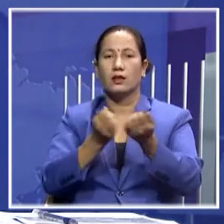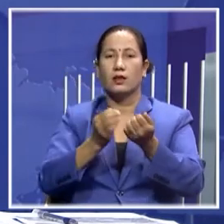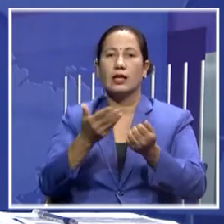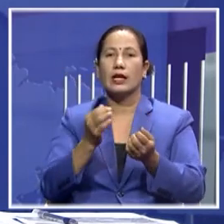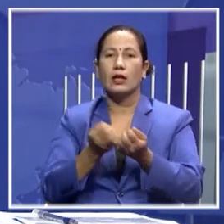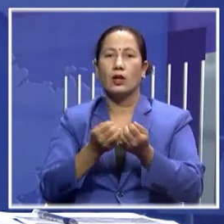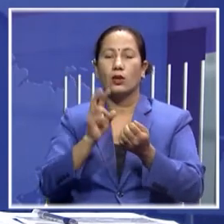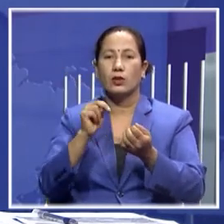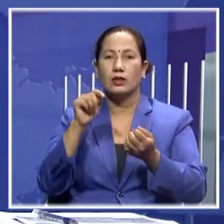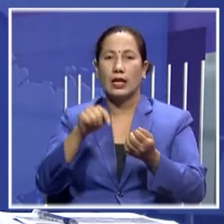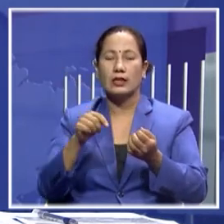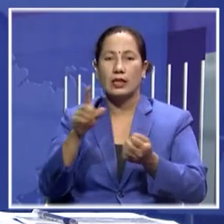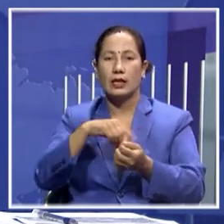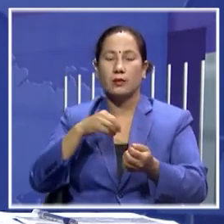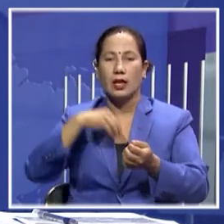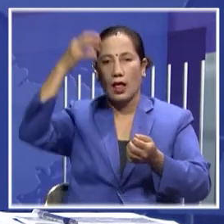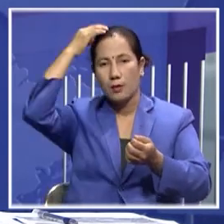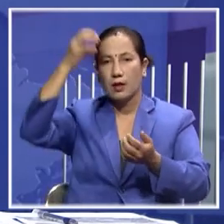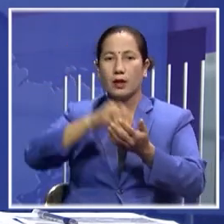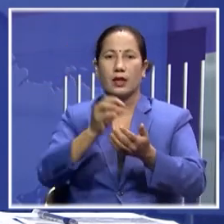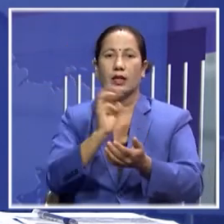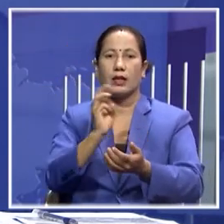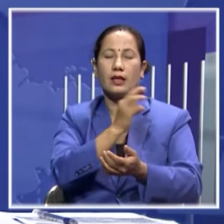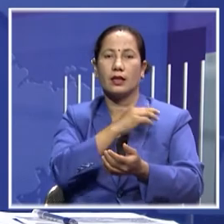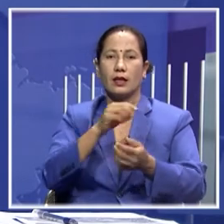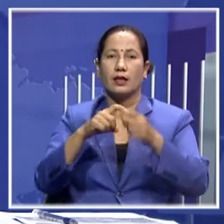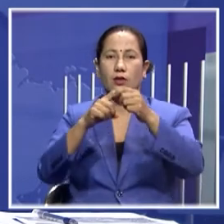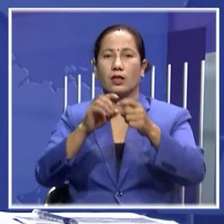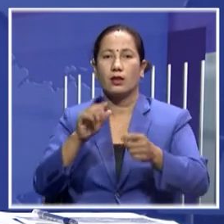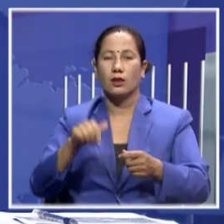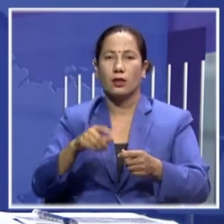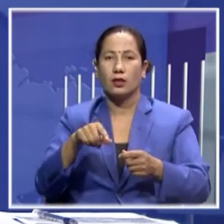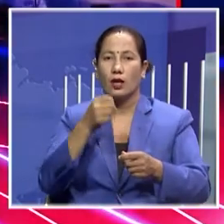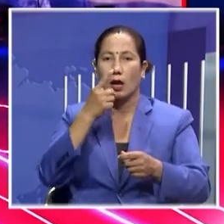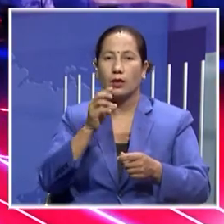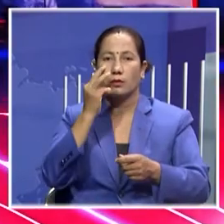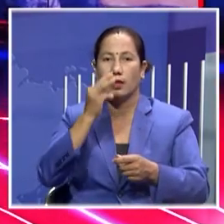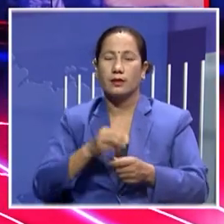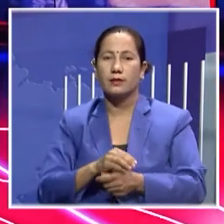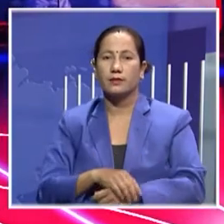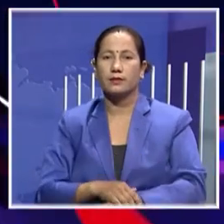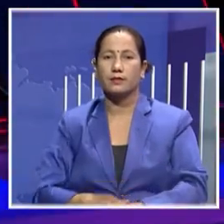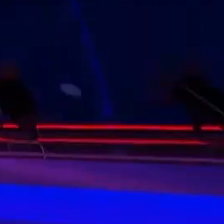गर्नुपर्ला भनेर आज हामीले पाल्पाका केही नागरिकलाई सोधेका छौँ। हेरौँ आजको आवाजमा।